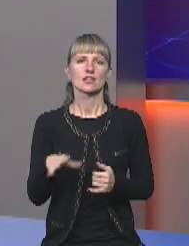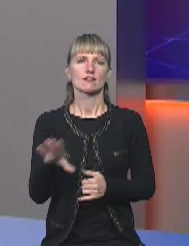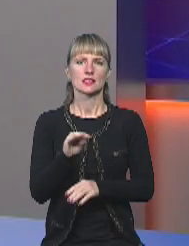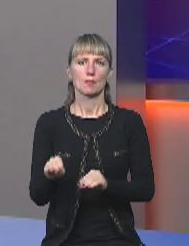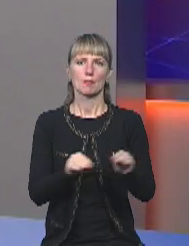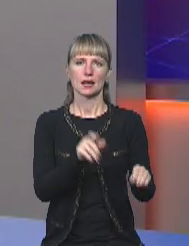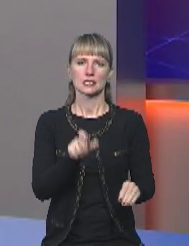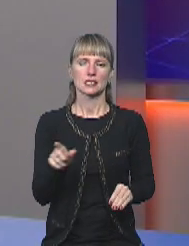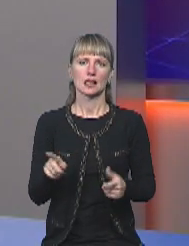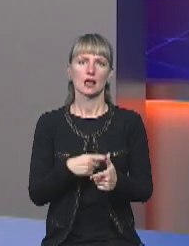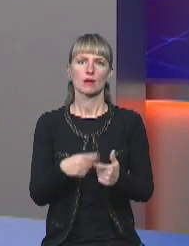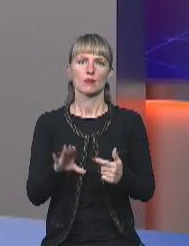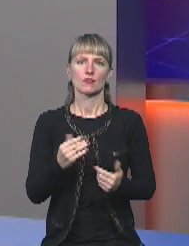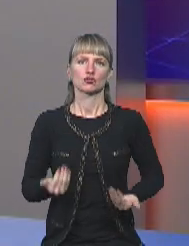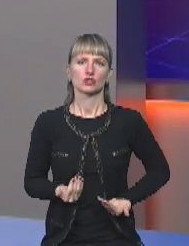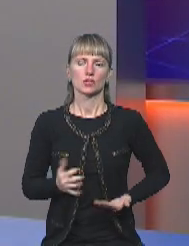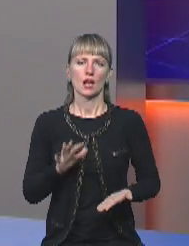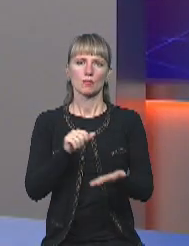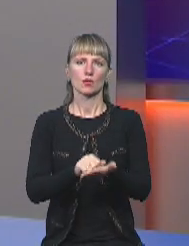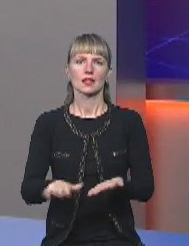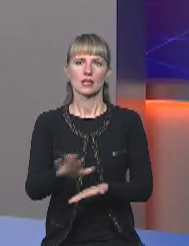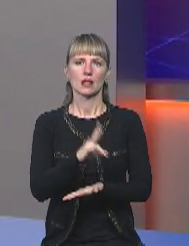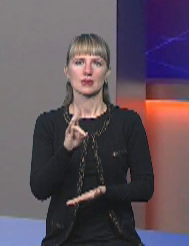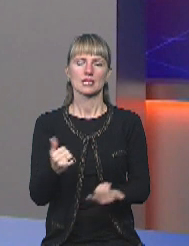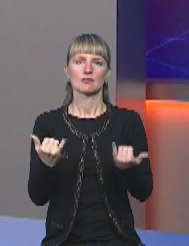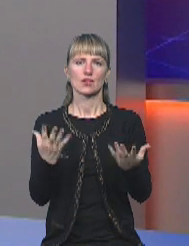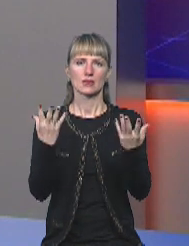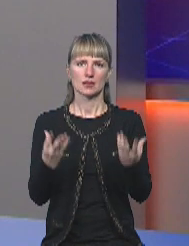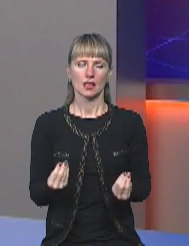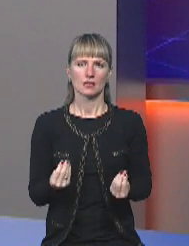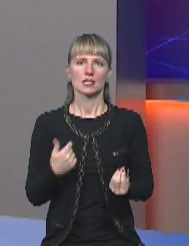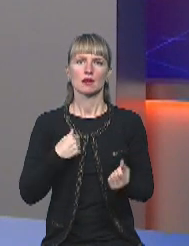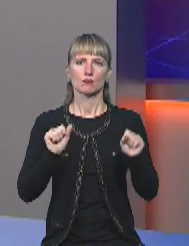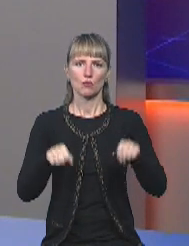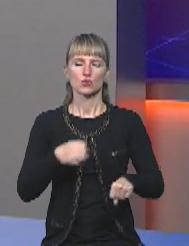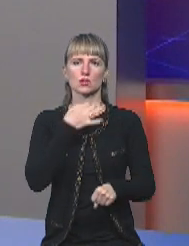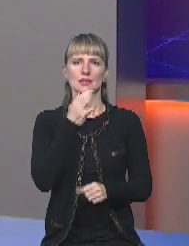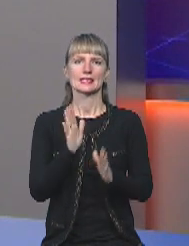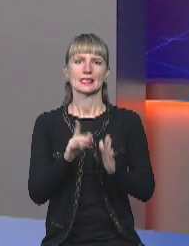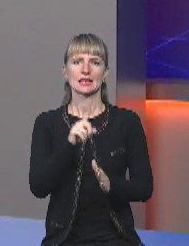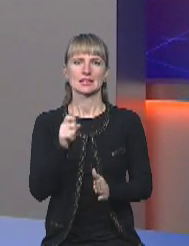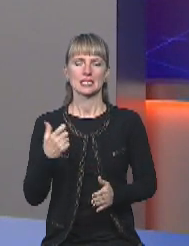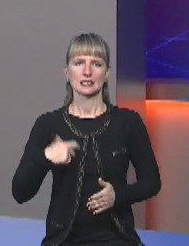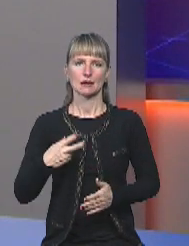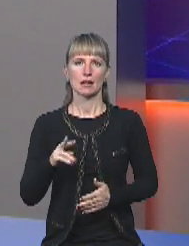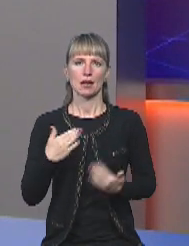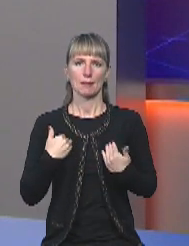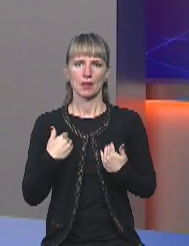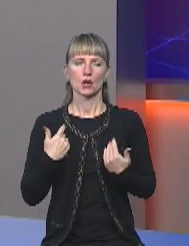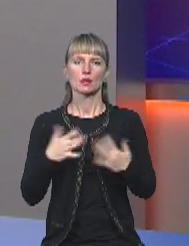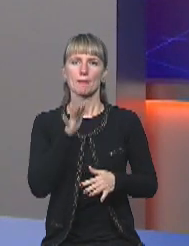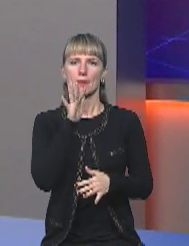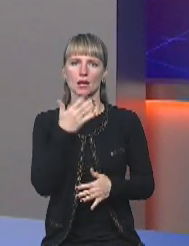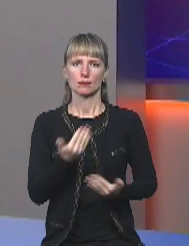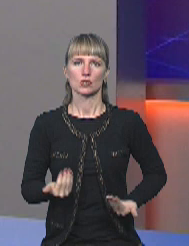від там, мешканців окупованих територій. На сьогоднішній день я можу казати тільки за себе, як для мене. Та? Я вже